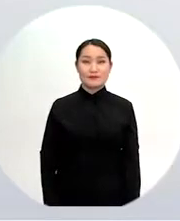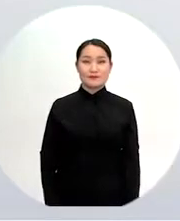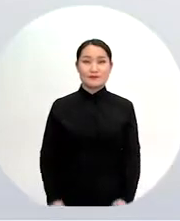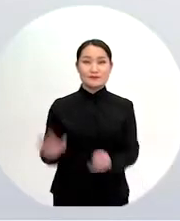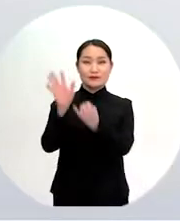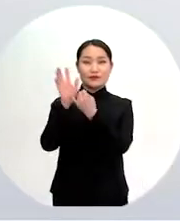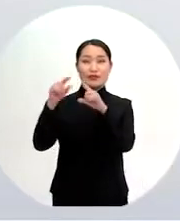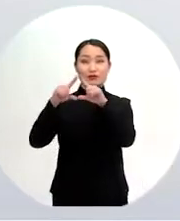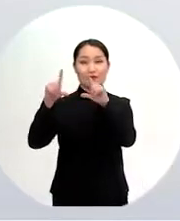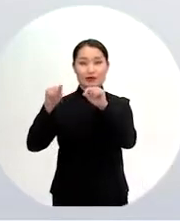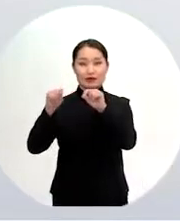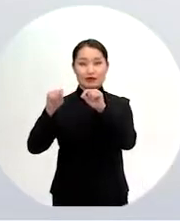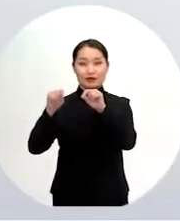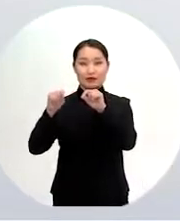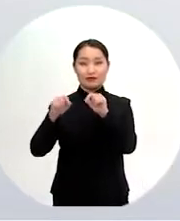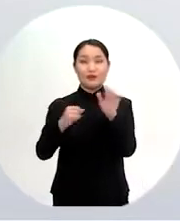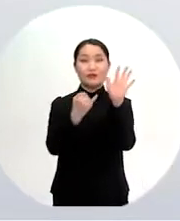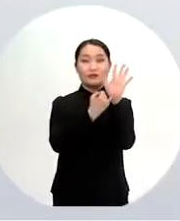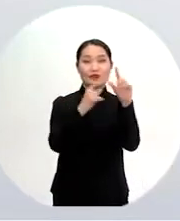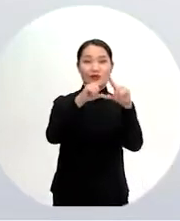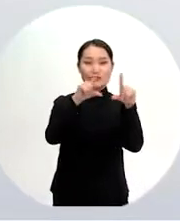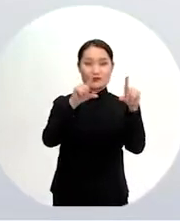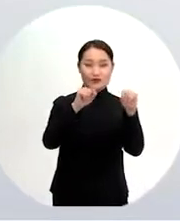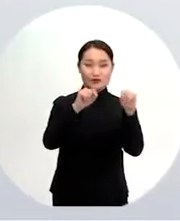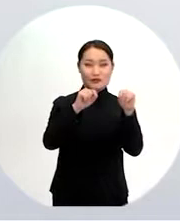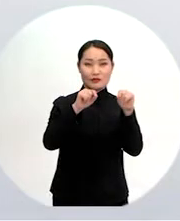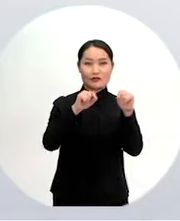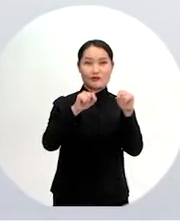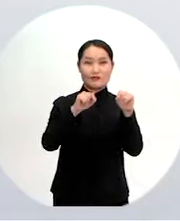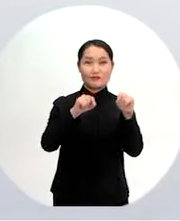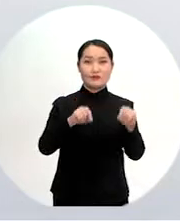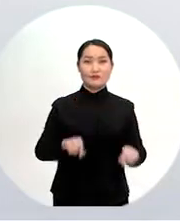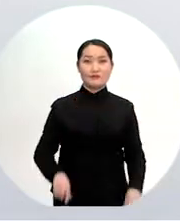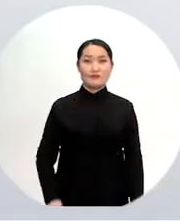Зургаан дөрвөлжин, зургаан дөрвөлжин.